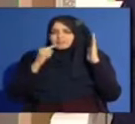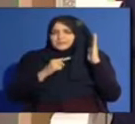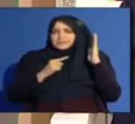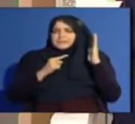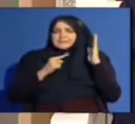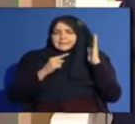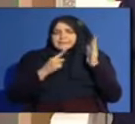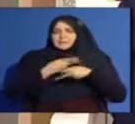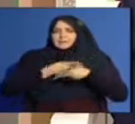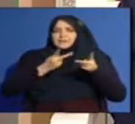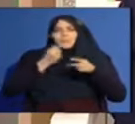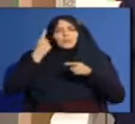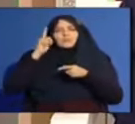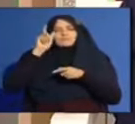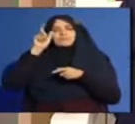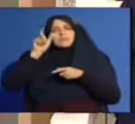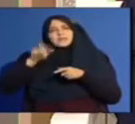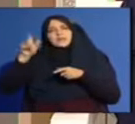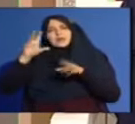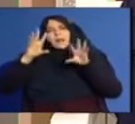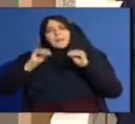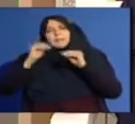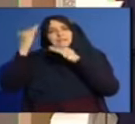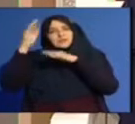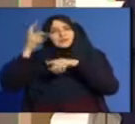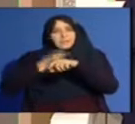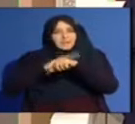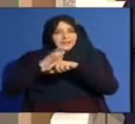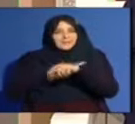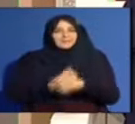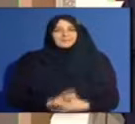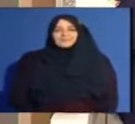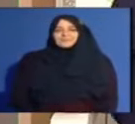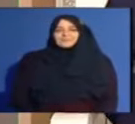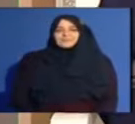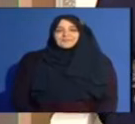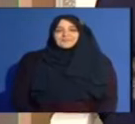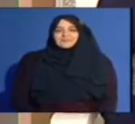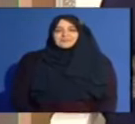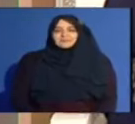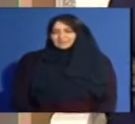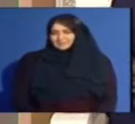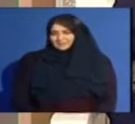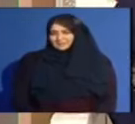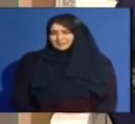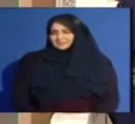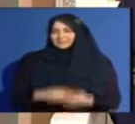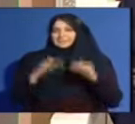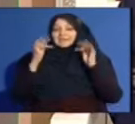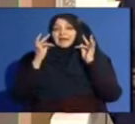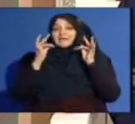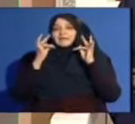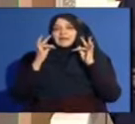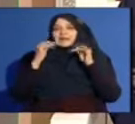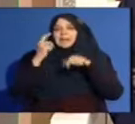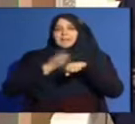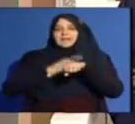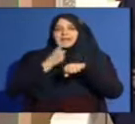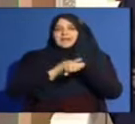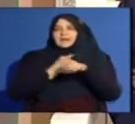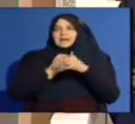الجالية المسلمة بالخارج. قضايا الجالية في هذا العدد